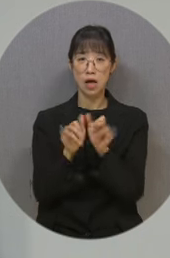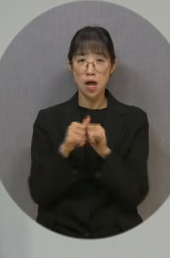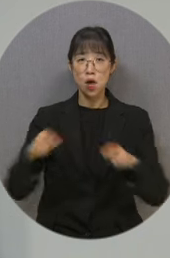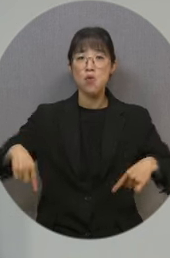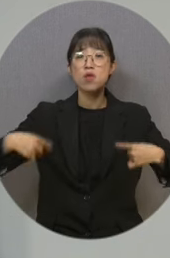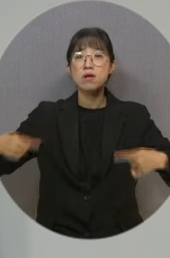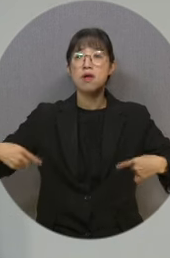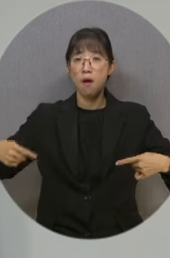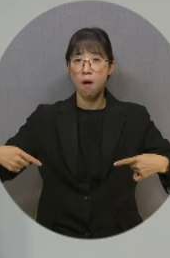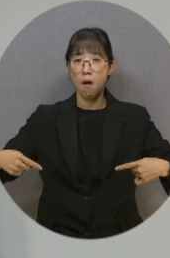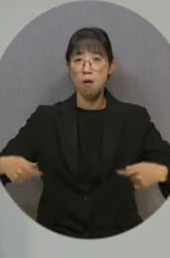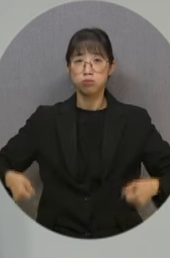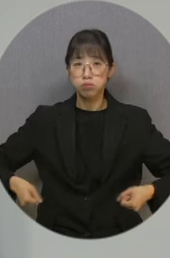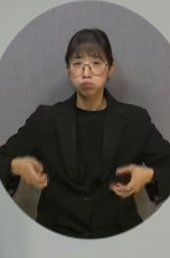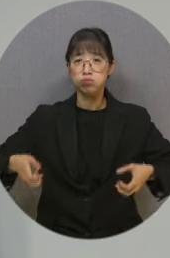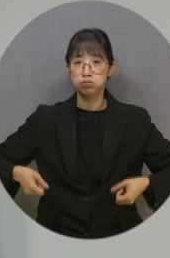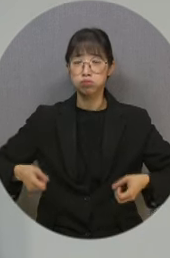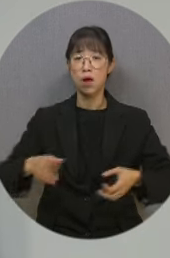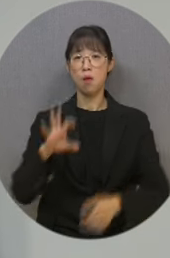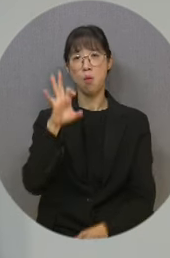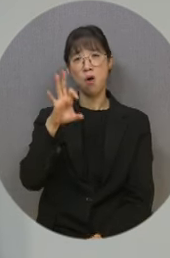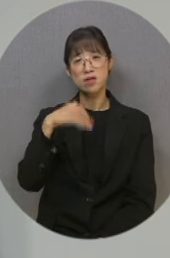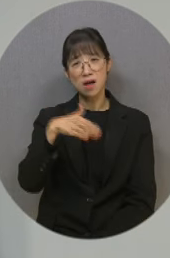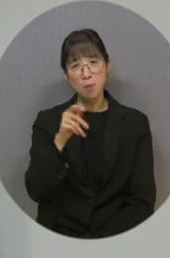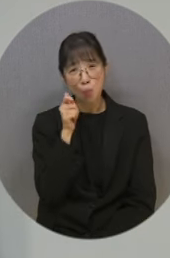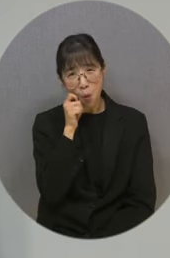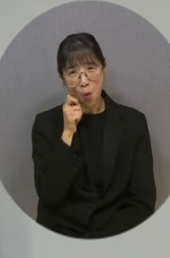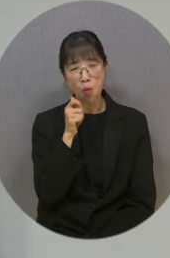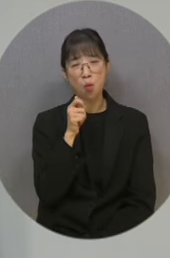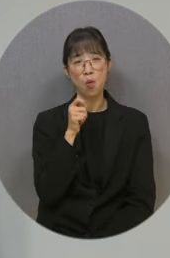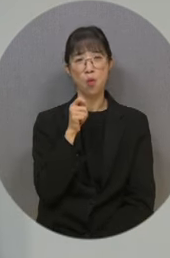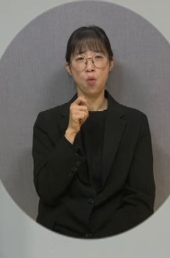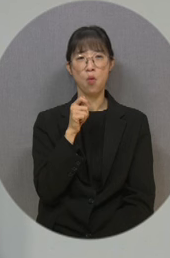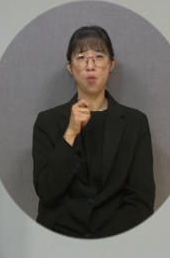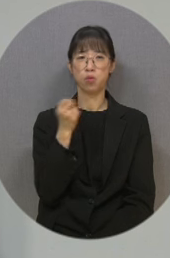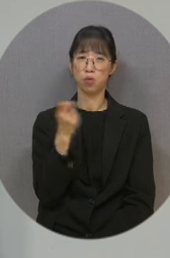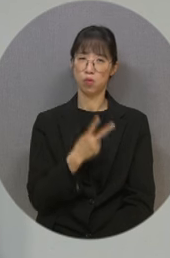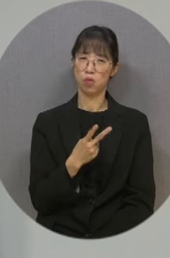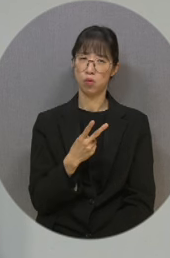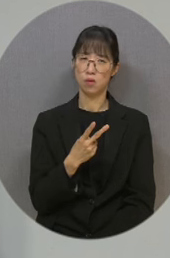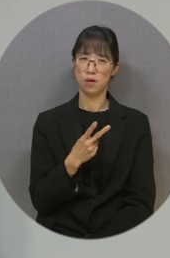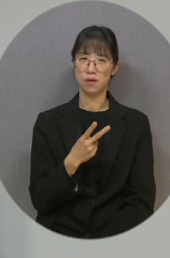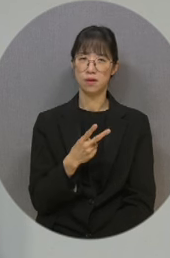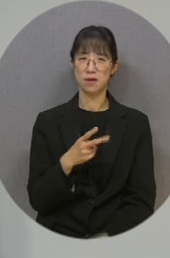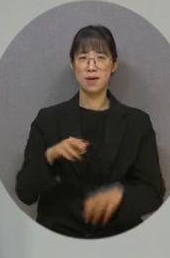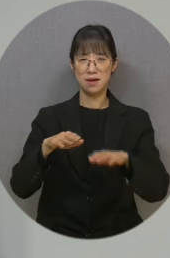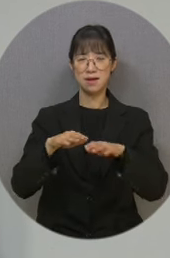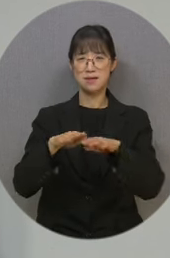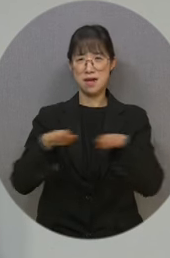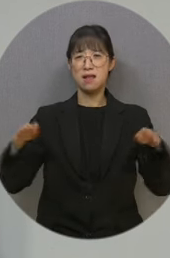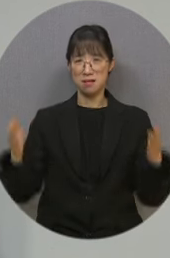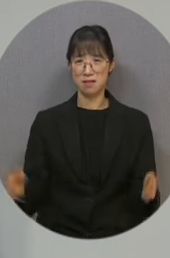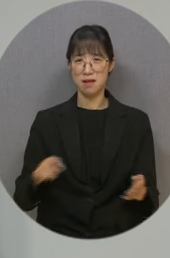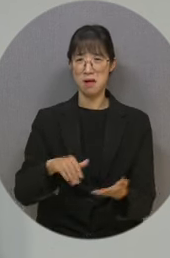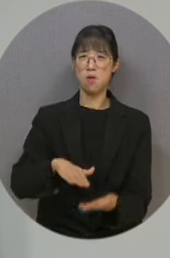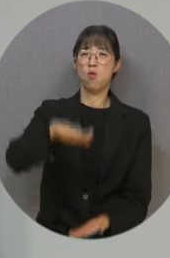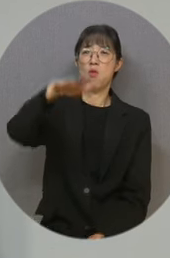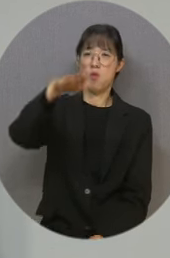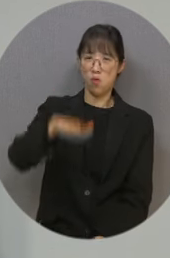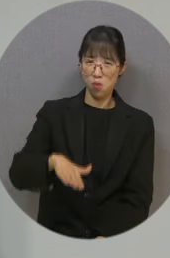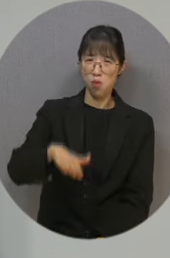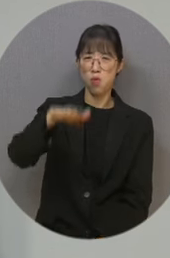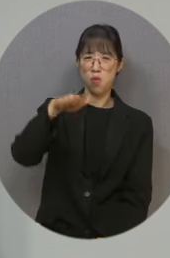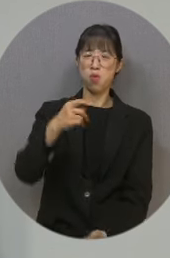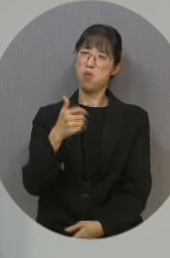휠차 타고 이제 일을 하고 있는데 화장실이 불편하다거나 그다음에 또 책상이 그 높낮이가